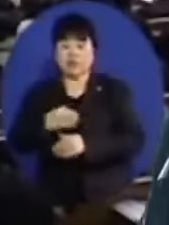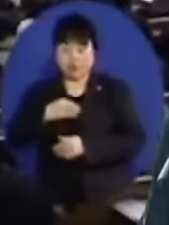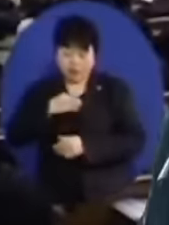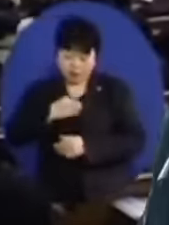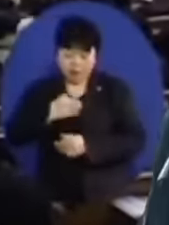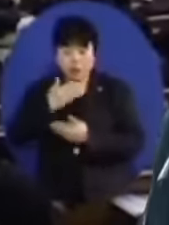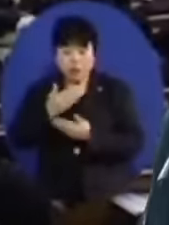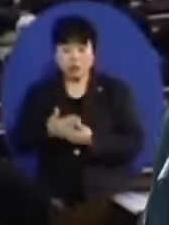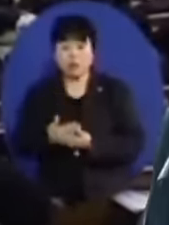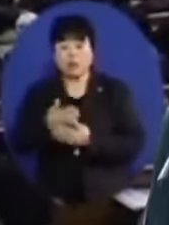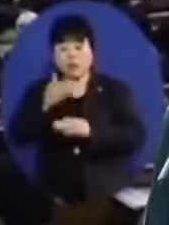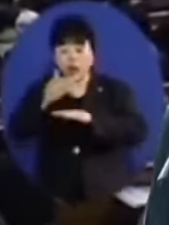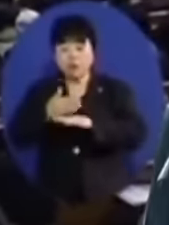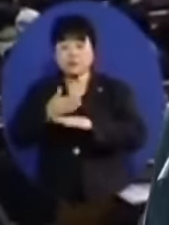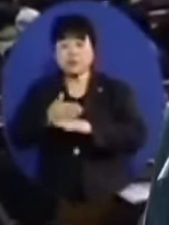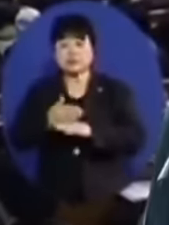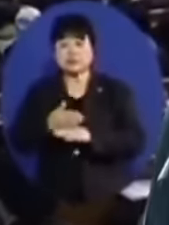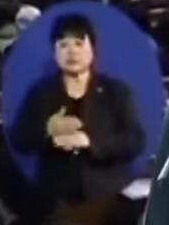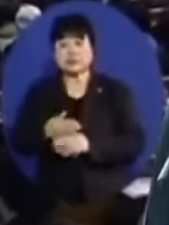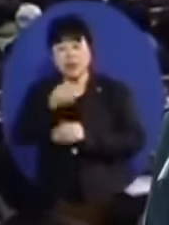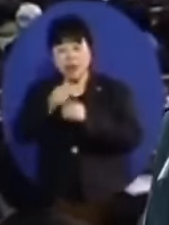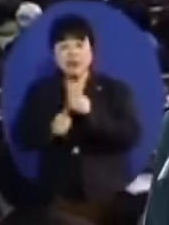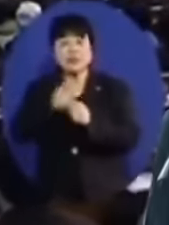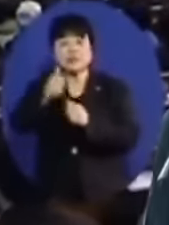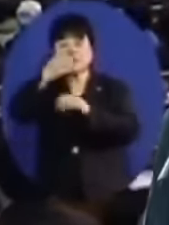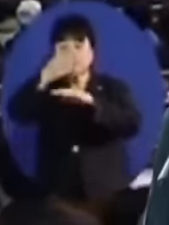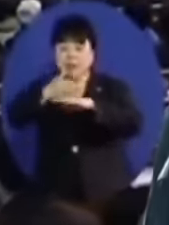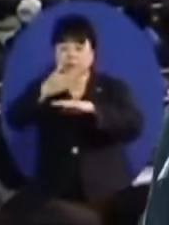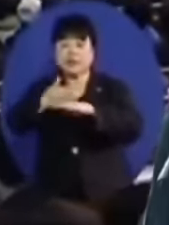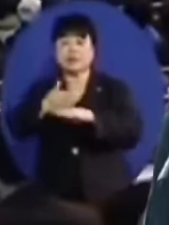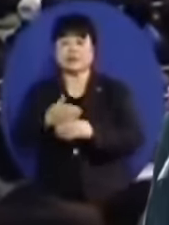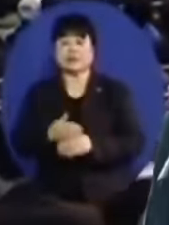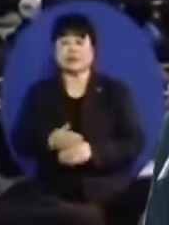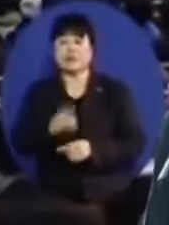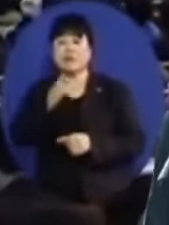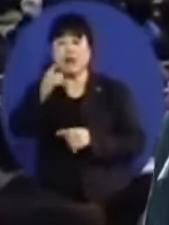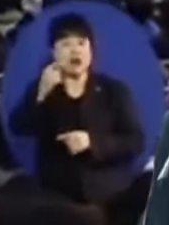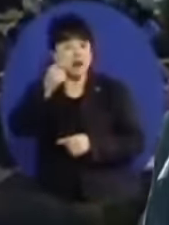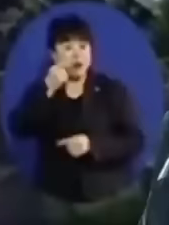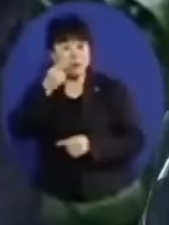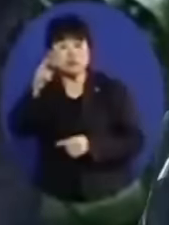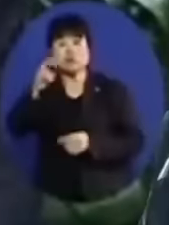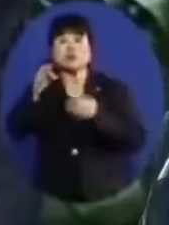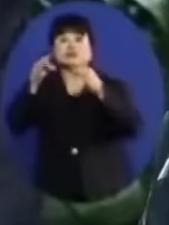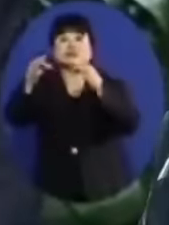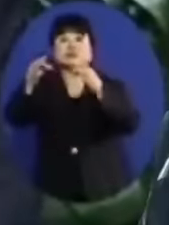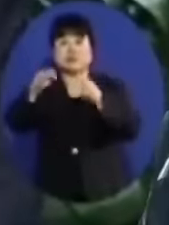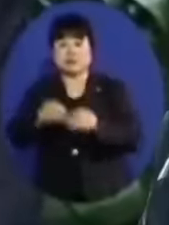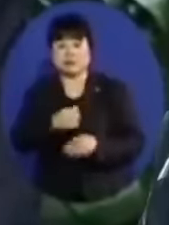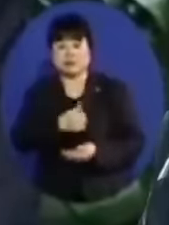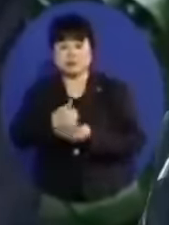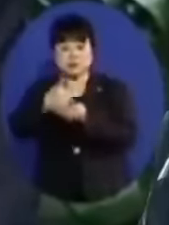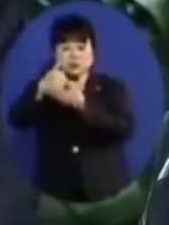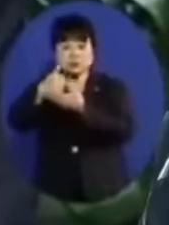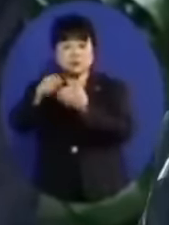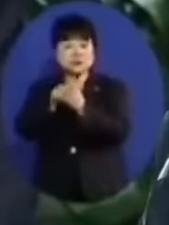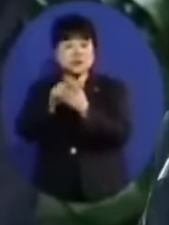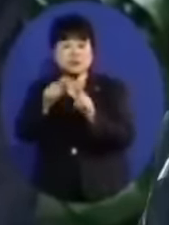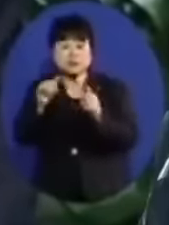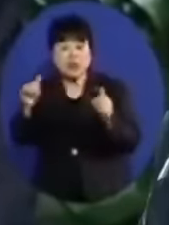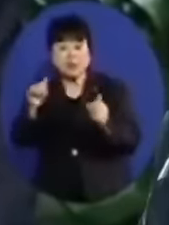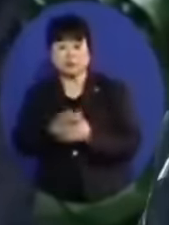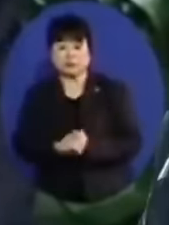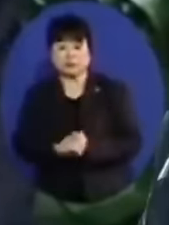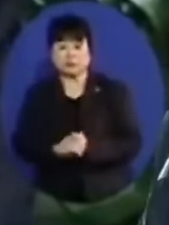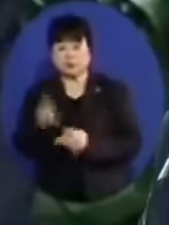감동되어 믿는 사람은 하나님 저 아름다운 자연을 만드셨으니 감사합니다 하고 찬양할 때 있는데 무신론자는 찬양할 자가 없습니다.